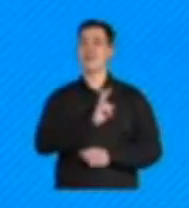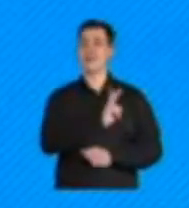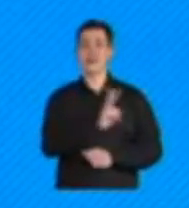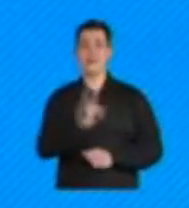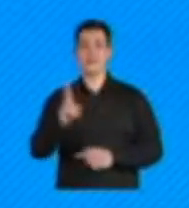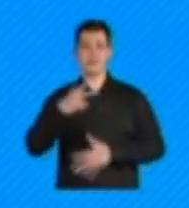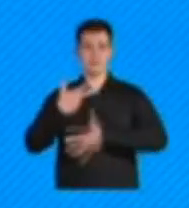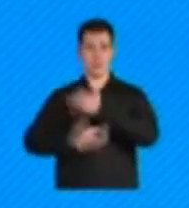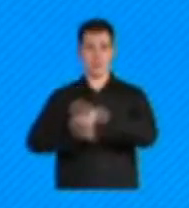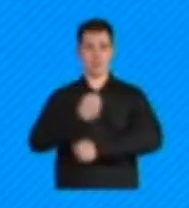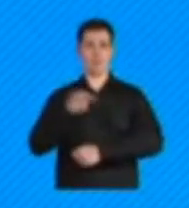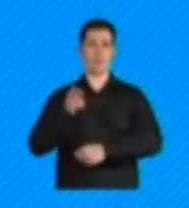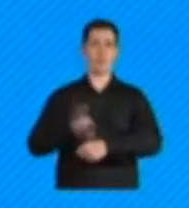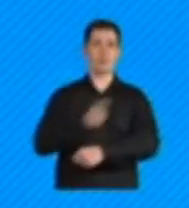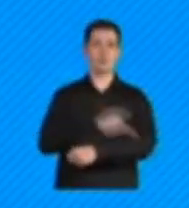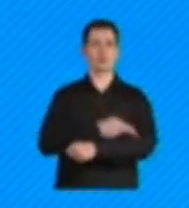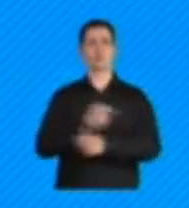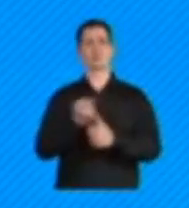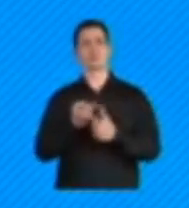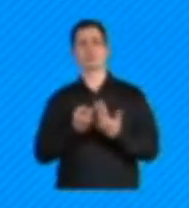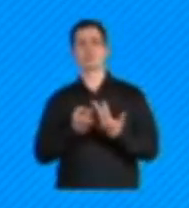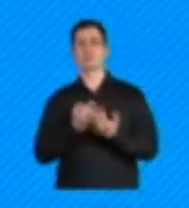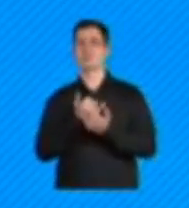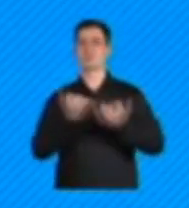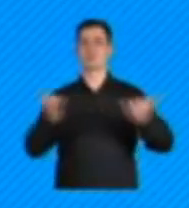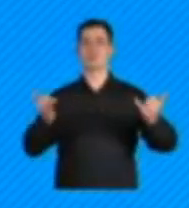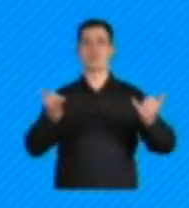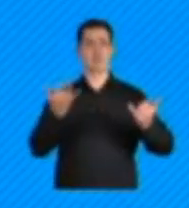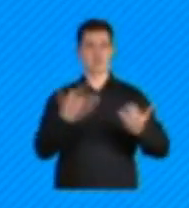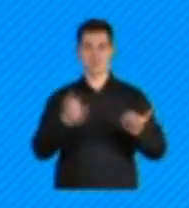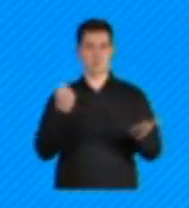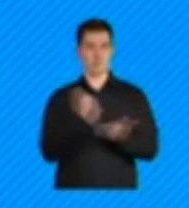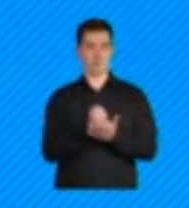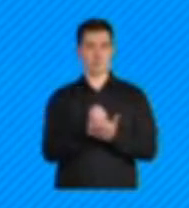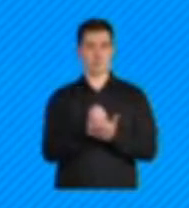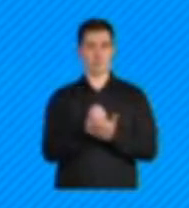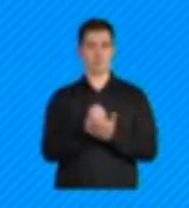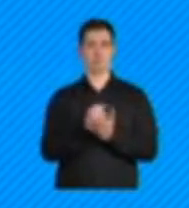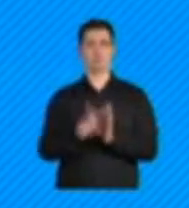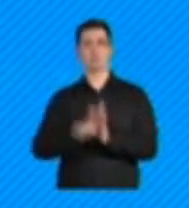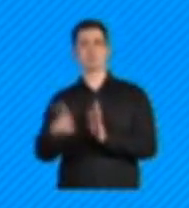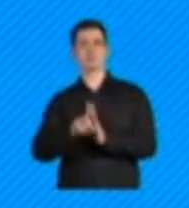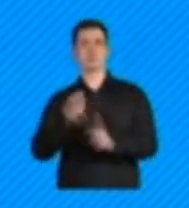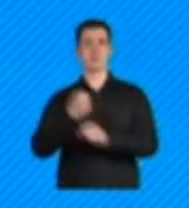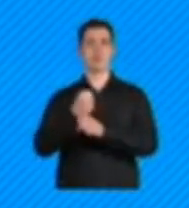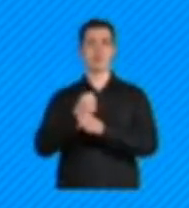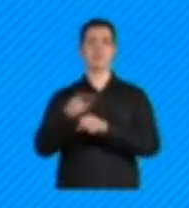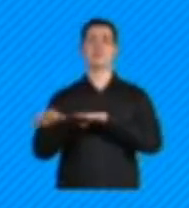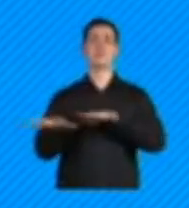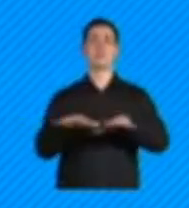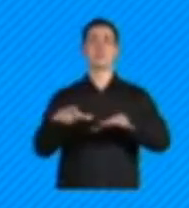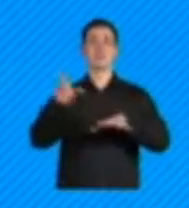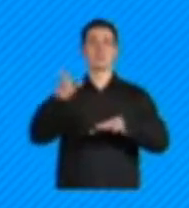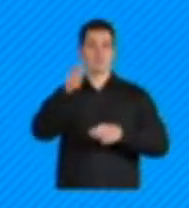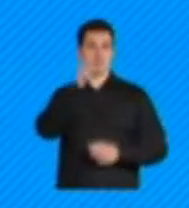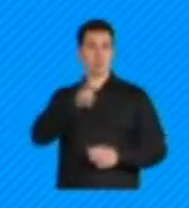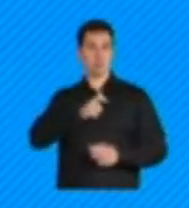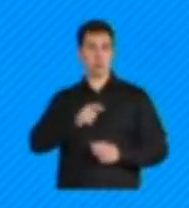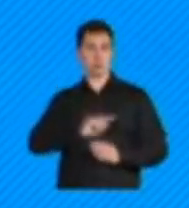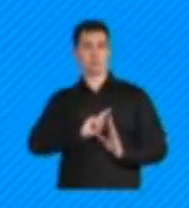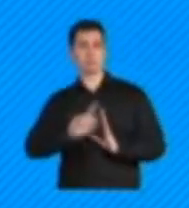pracownicy administracji publicznej, którzy nie muszą wykonywać pracy w miejscu